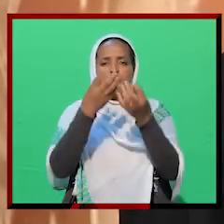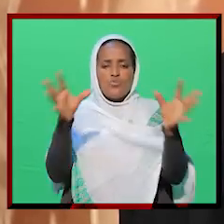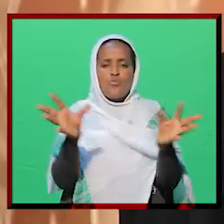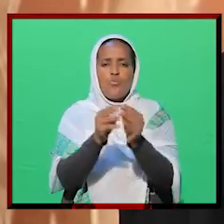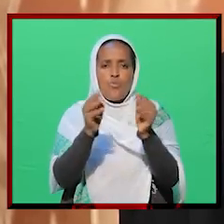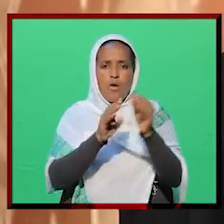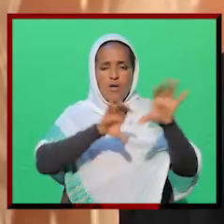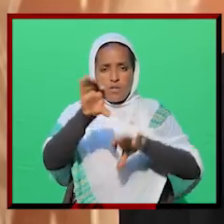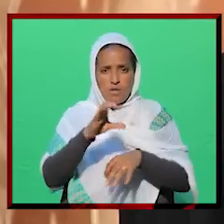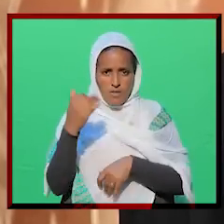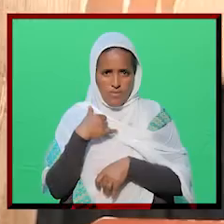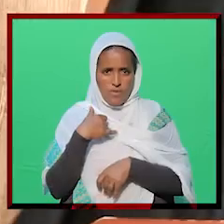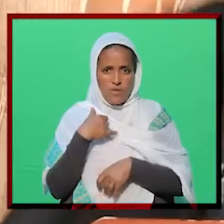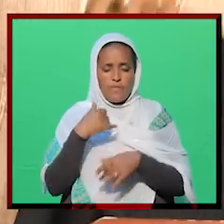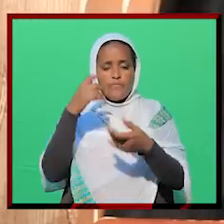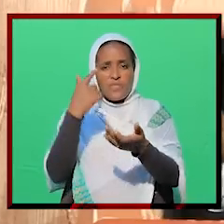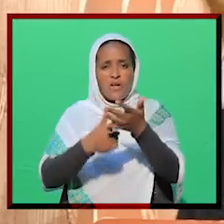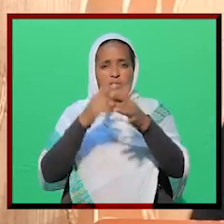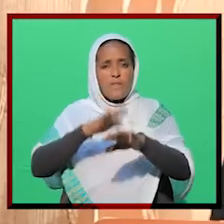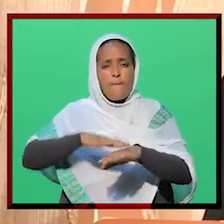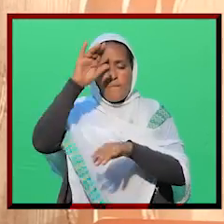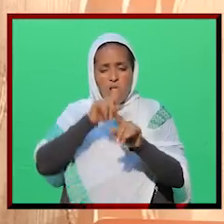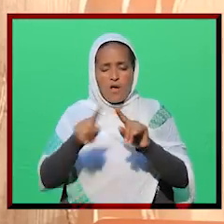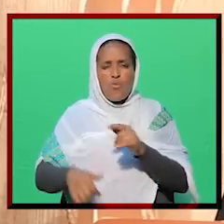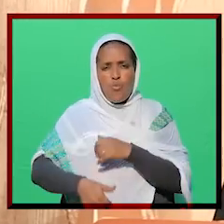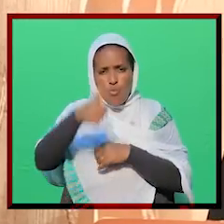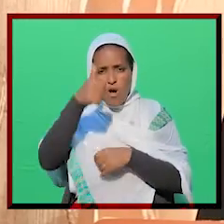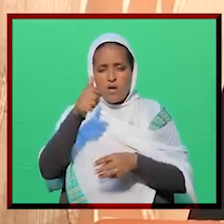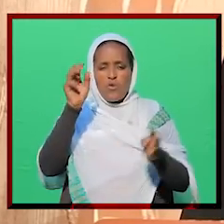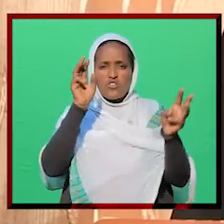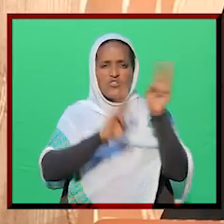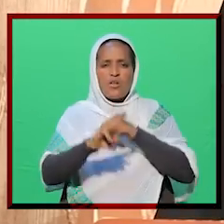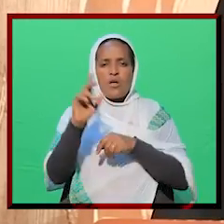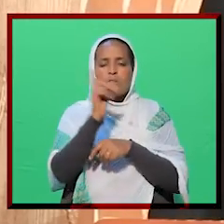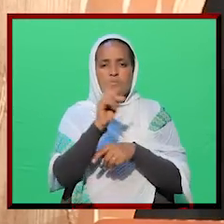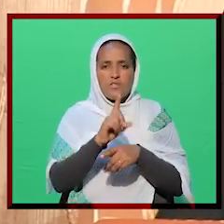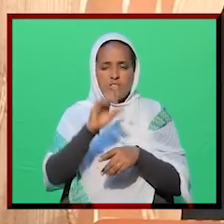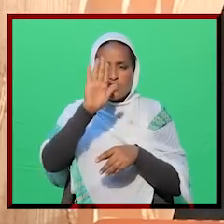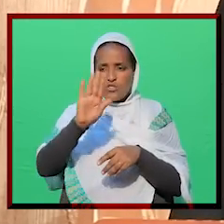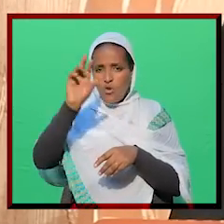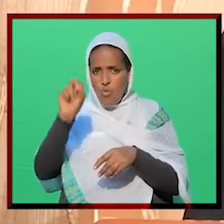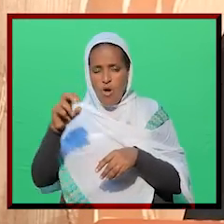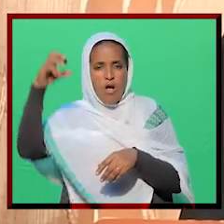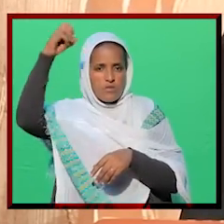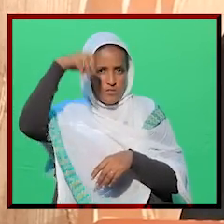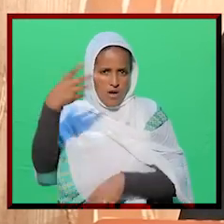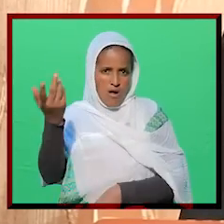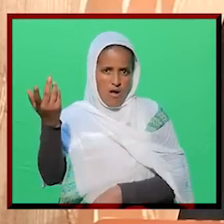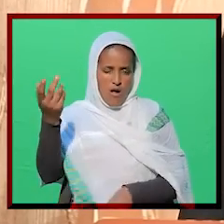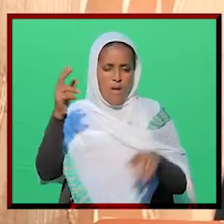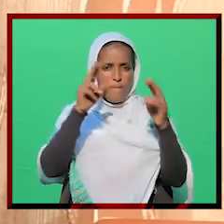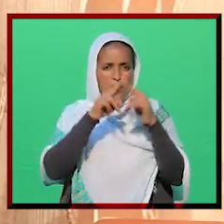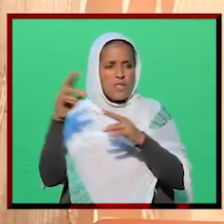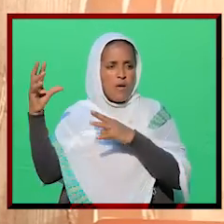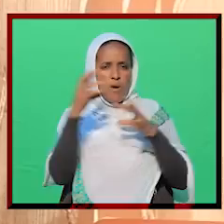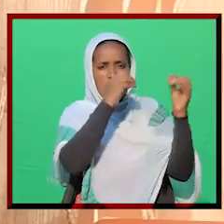ይካሄዱ ነበር። እንዲያው ከዚህም በላይ ግን ዋናው በጣም አስቸጋሪ የነበረው በሸዋም ብንሄድ ጸጋ